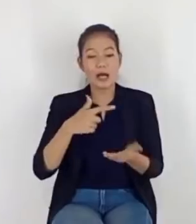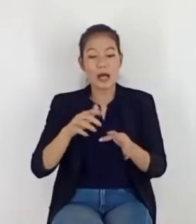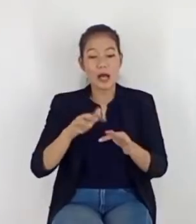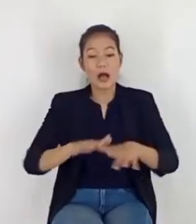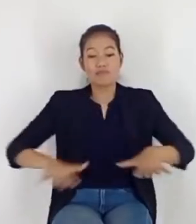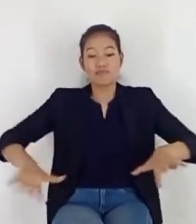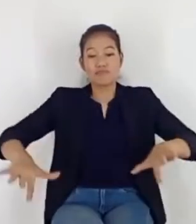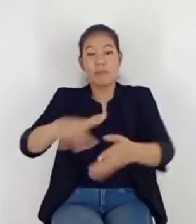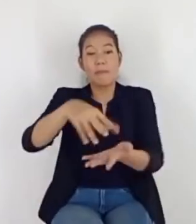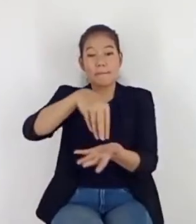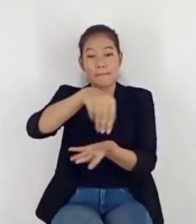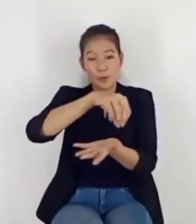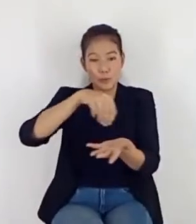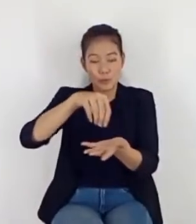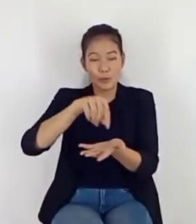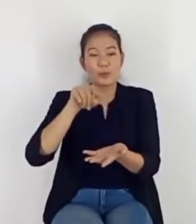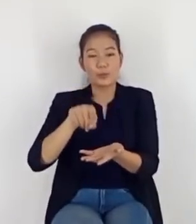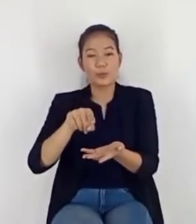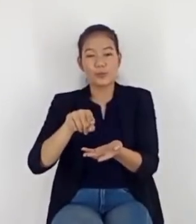gurun pandemi.